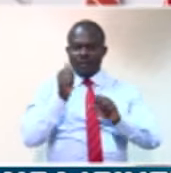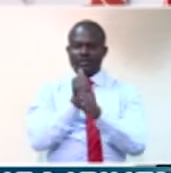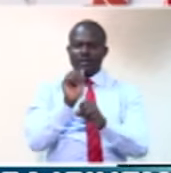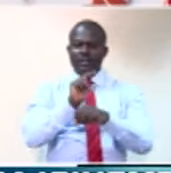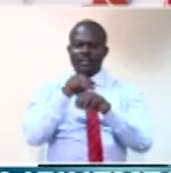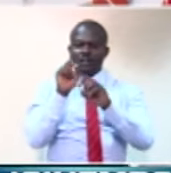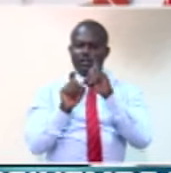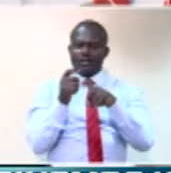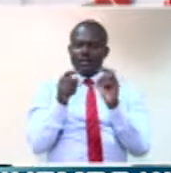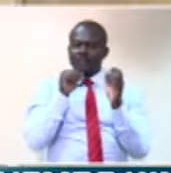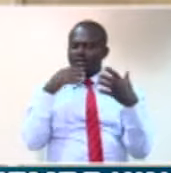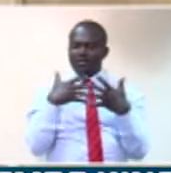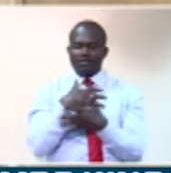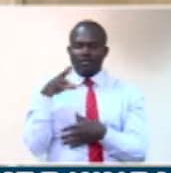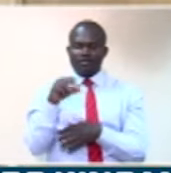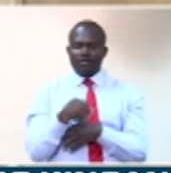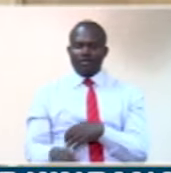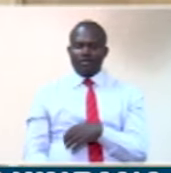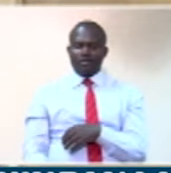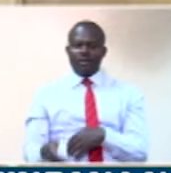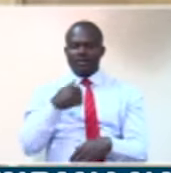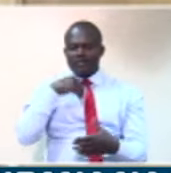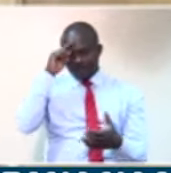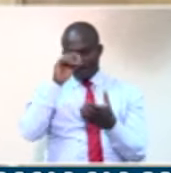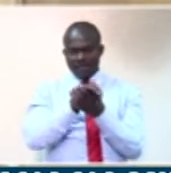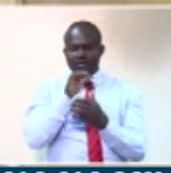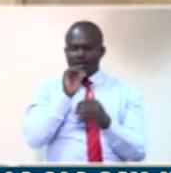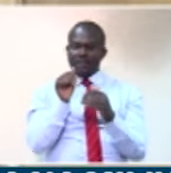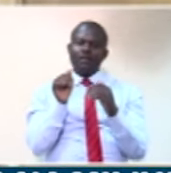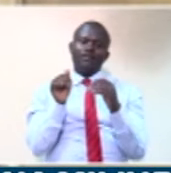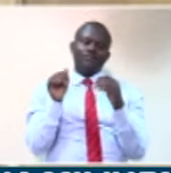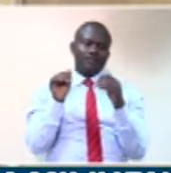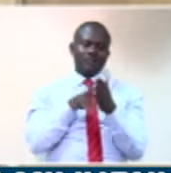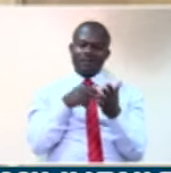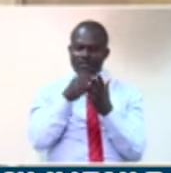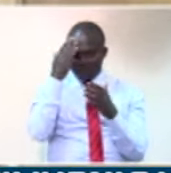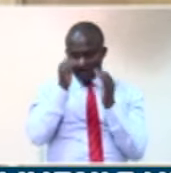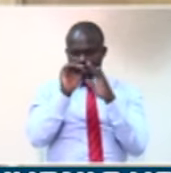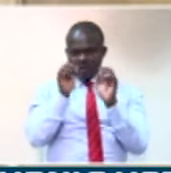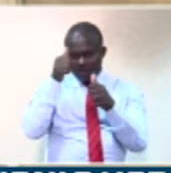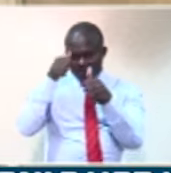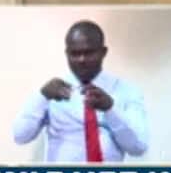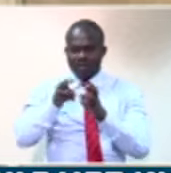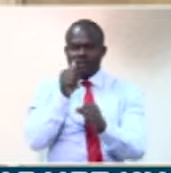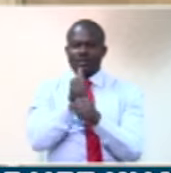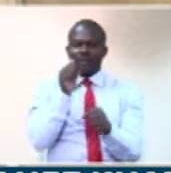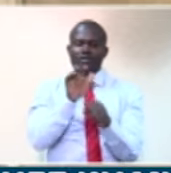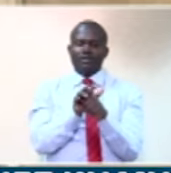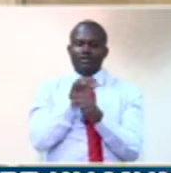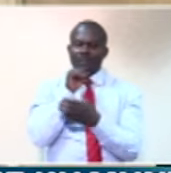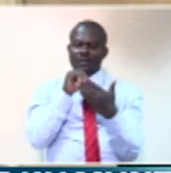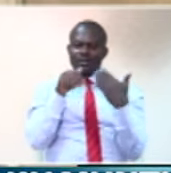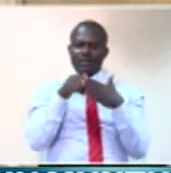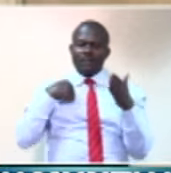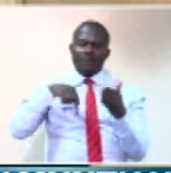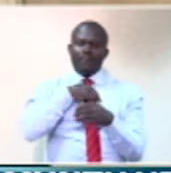Leta kandi ntabwo bakiduteye. Mfite icyizere, ntabwo ndi kwicanga tutsatu, ntabwo uzatsirwa kuko bigende n'ukuntu turi gukora cyane, ntabwo